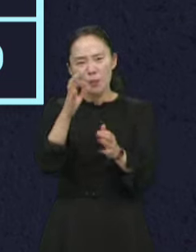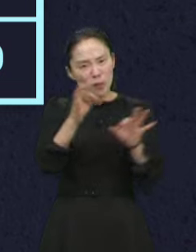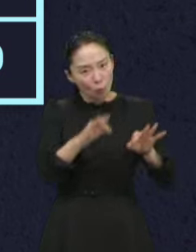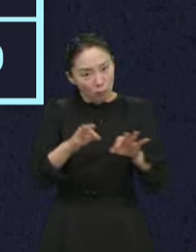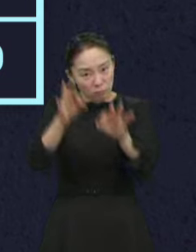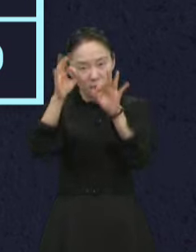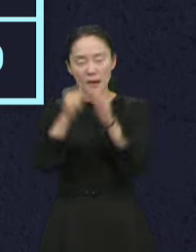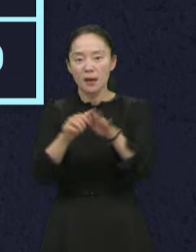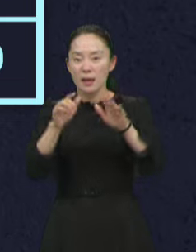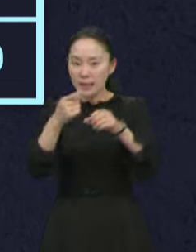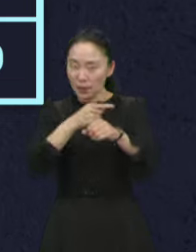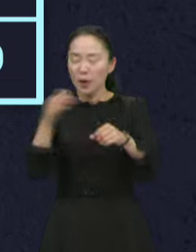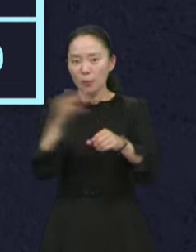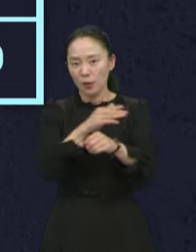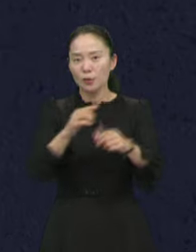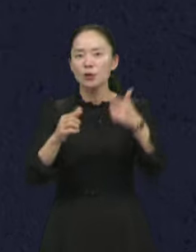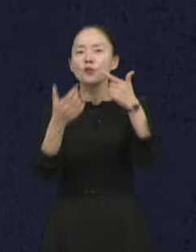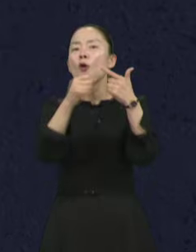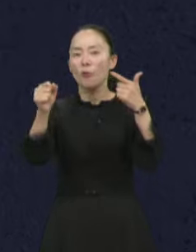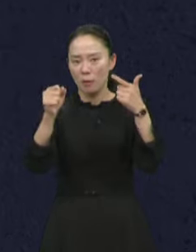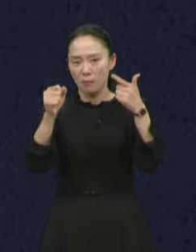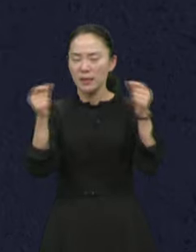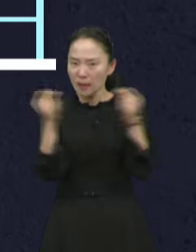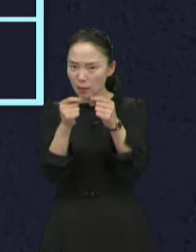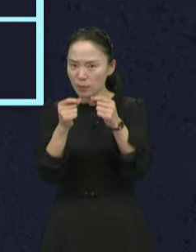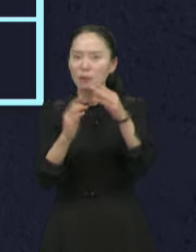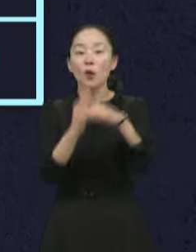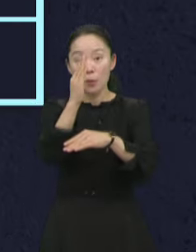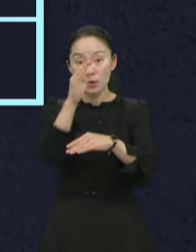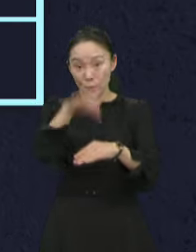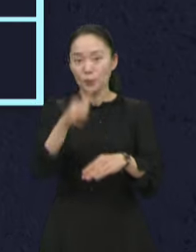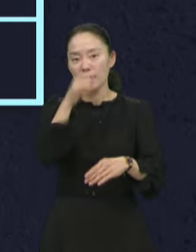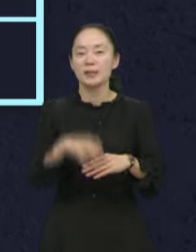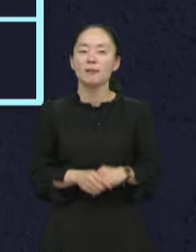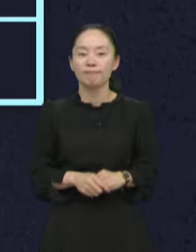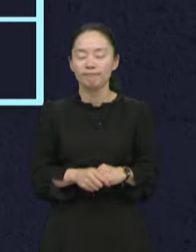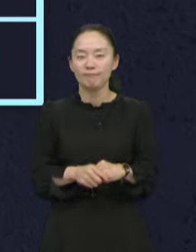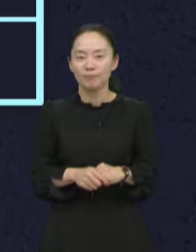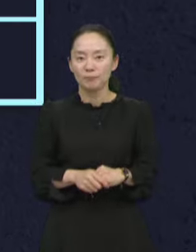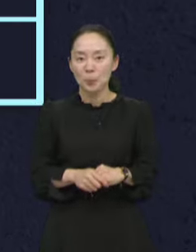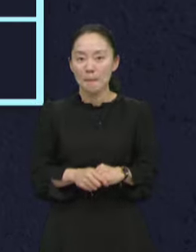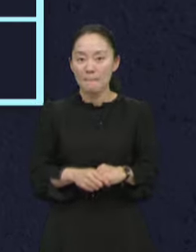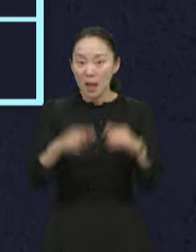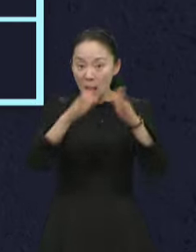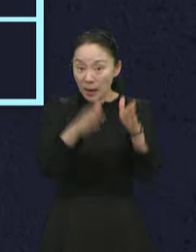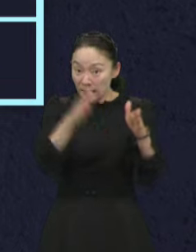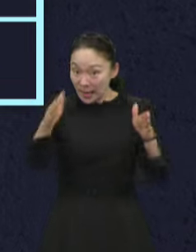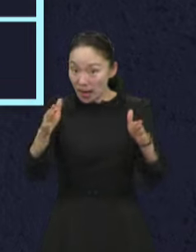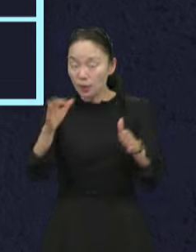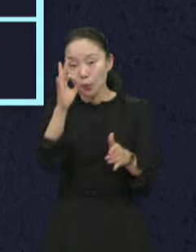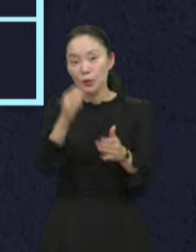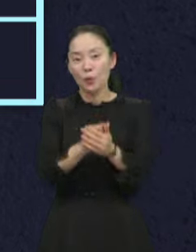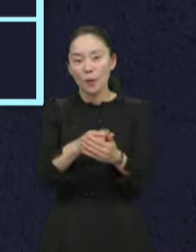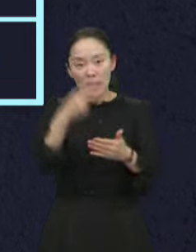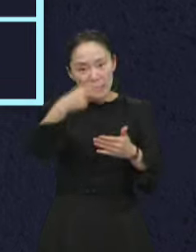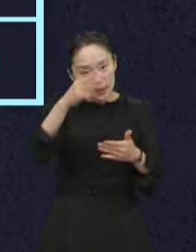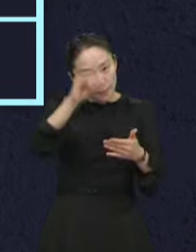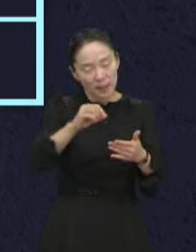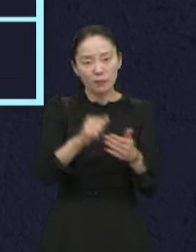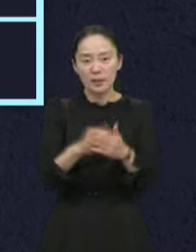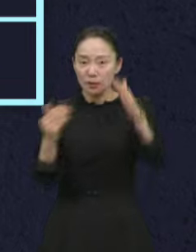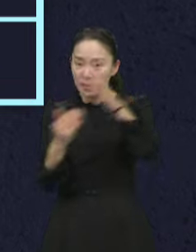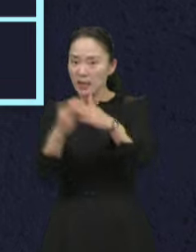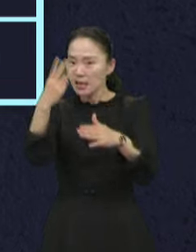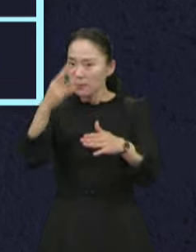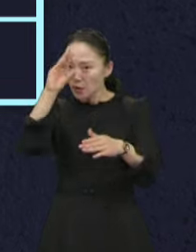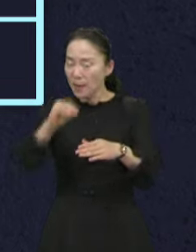계속 올라 지난해부터는 6억 원대에 근접하거나 넘어선 곳도 나오고 있습니다. 확장 비용의 경우도 2천만 원대에서 최대